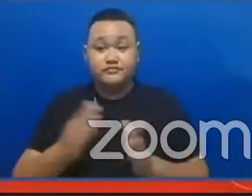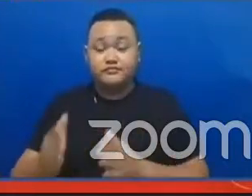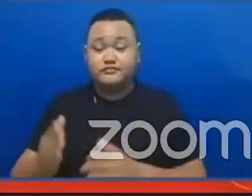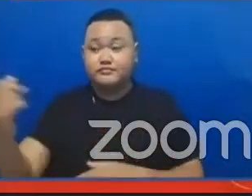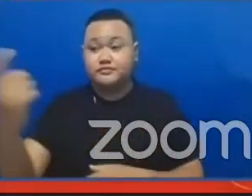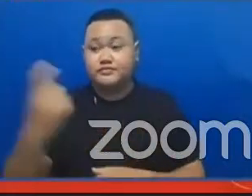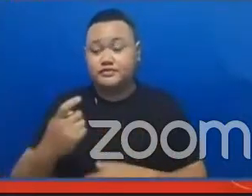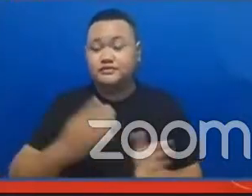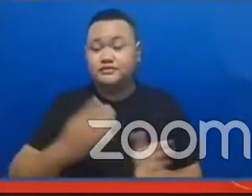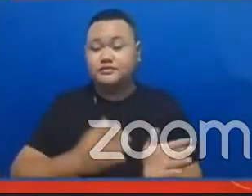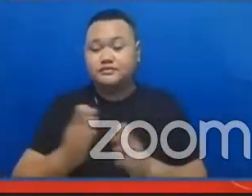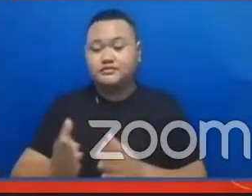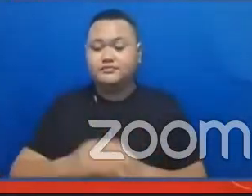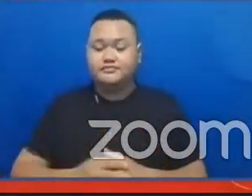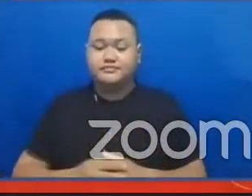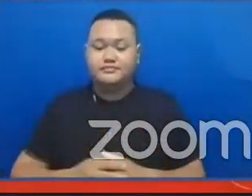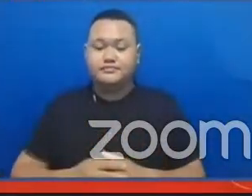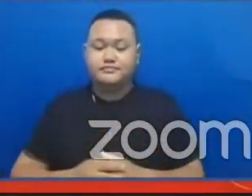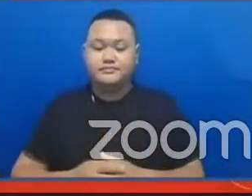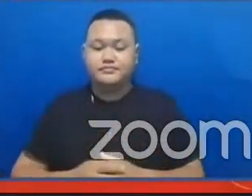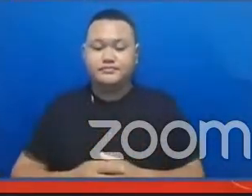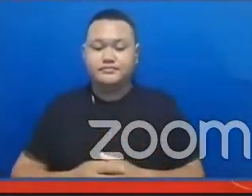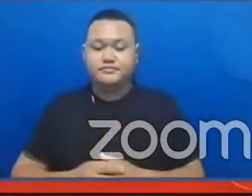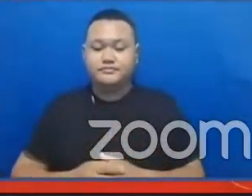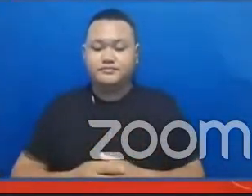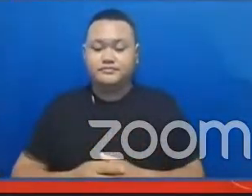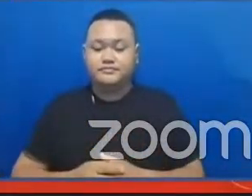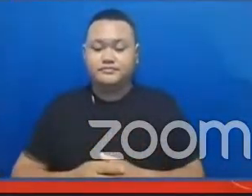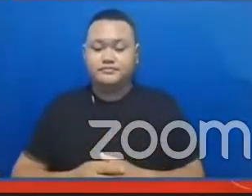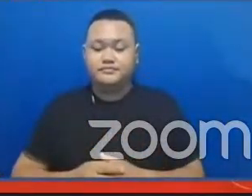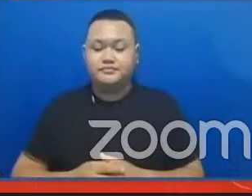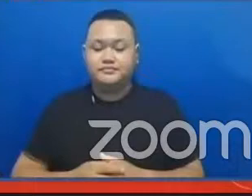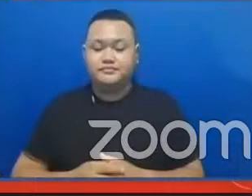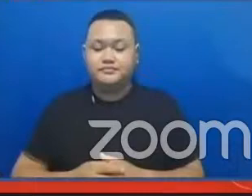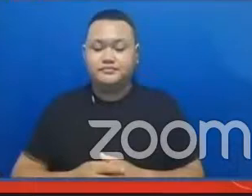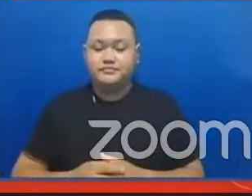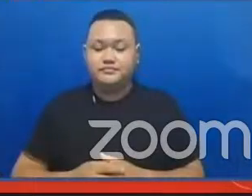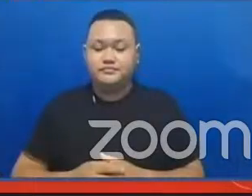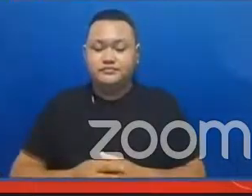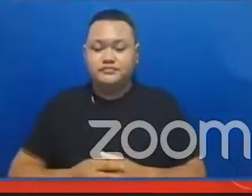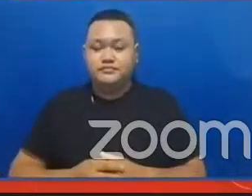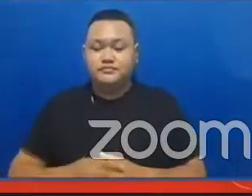Nih ada sesi yang kedua. Pertanyaan buat Pak Andi.